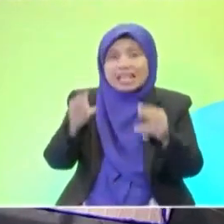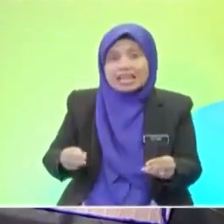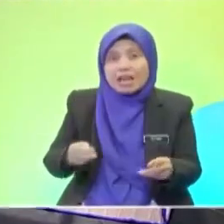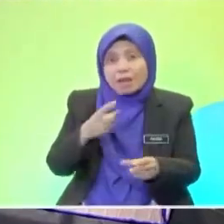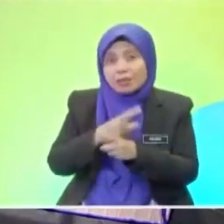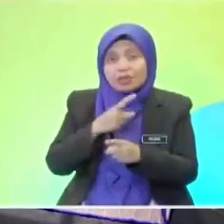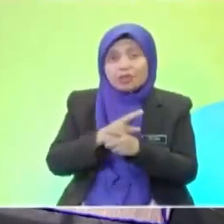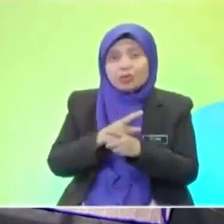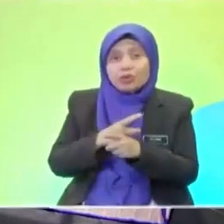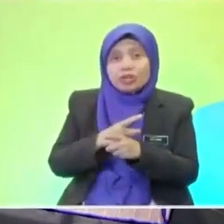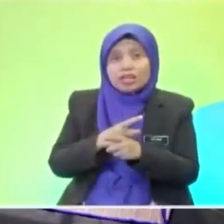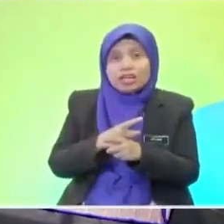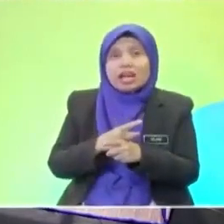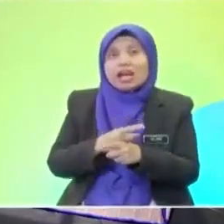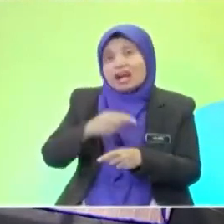sekali